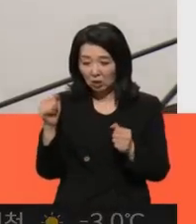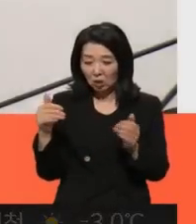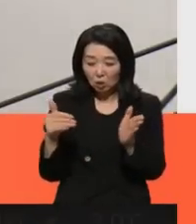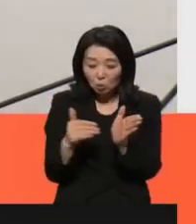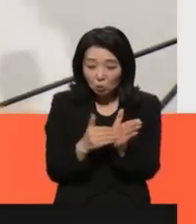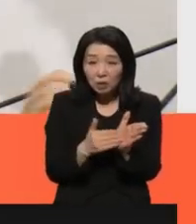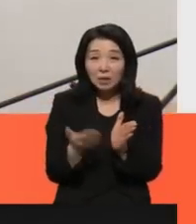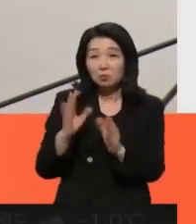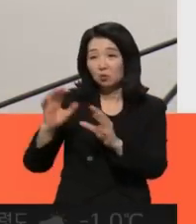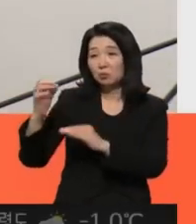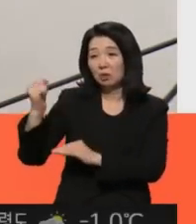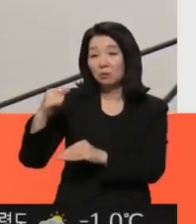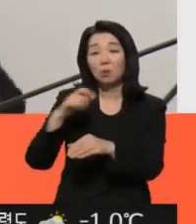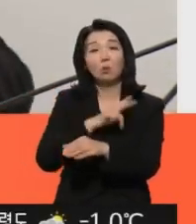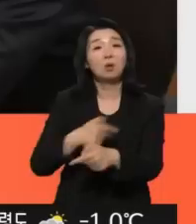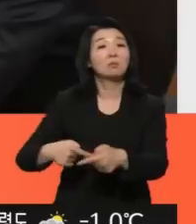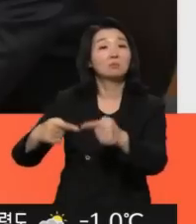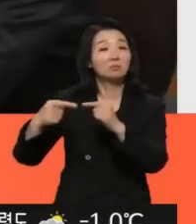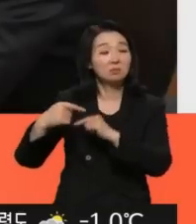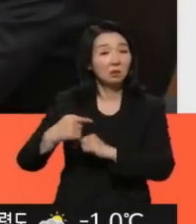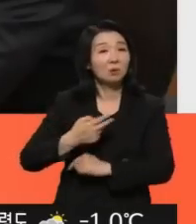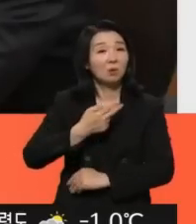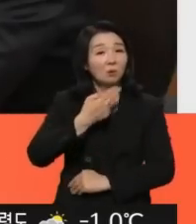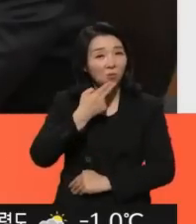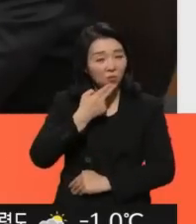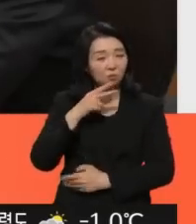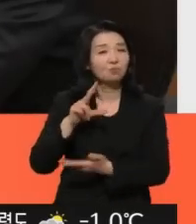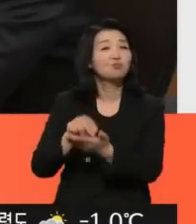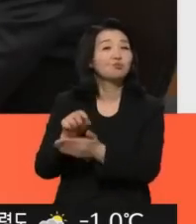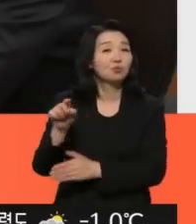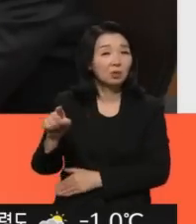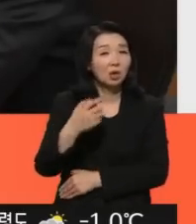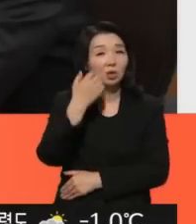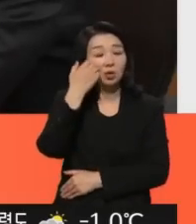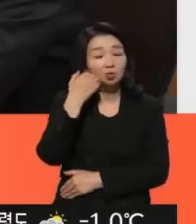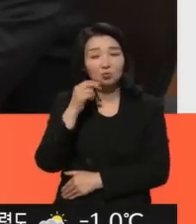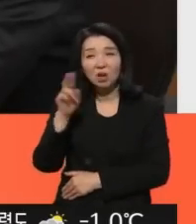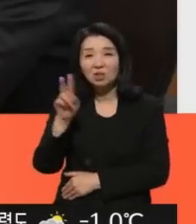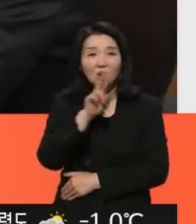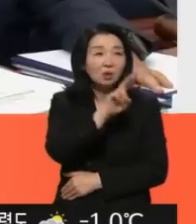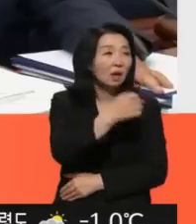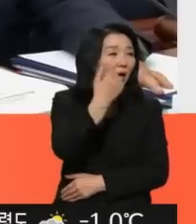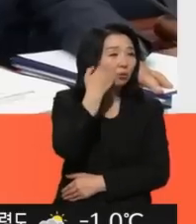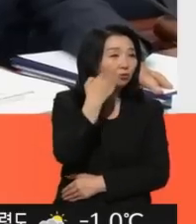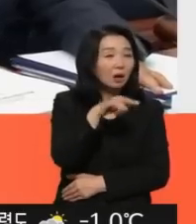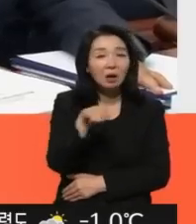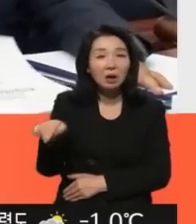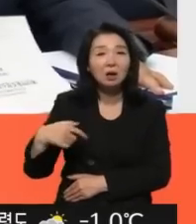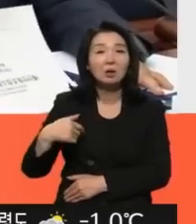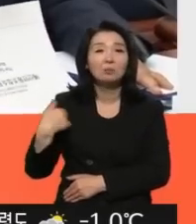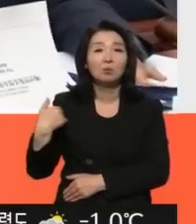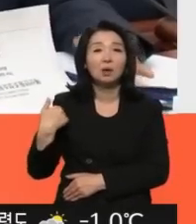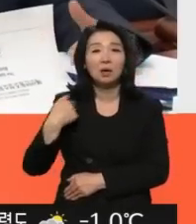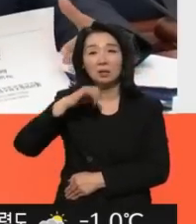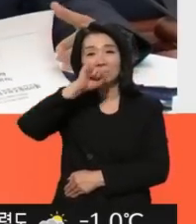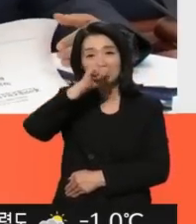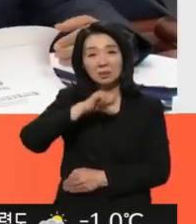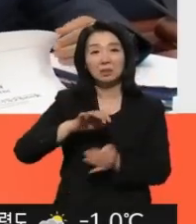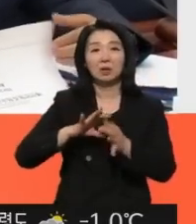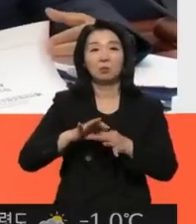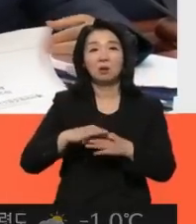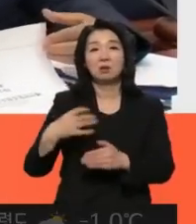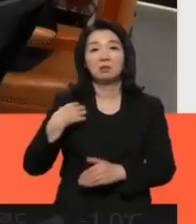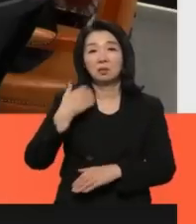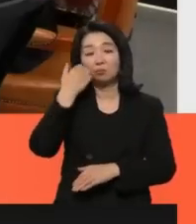국민의힘 의원들이 회의에 불참한 점을 문제 삼았는데요. 누가 여당이고 누가 야당인지 모르겠다면서 예산안 처리 지연의